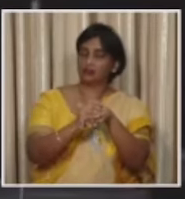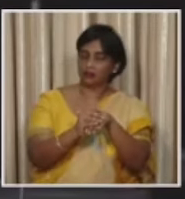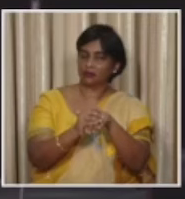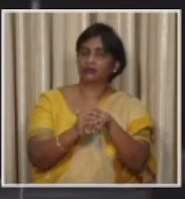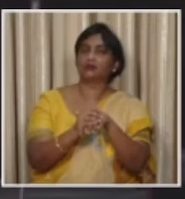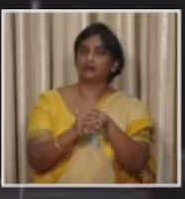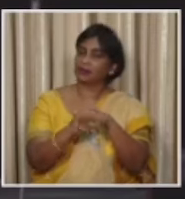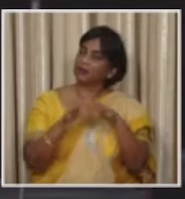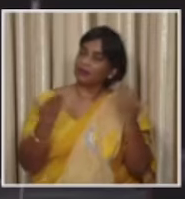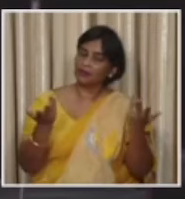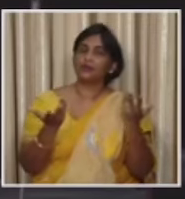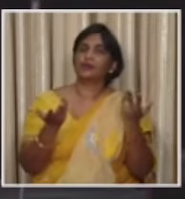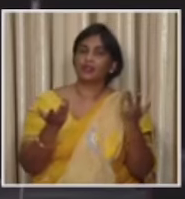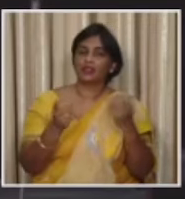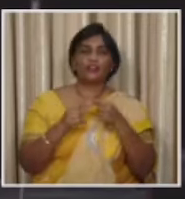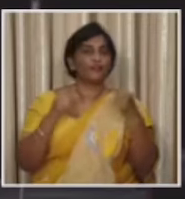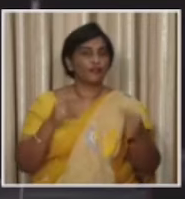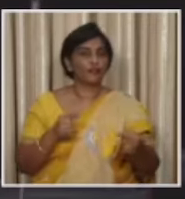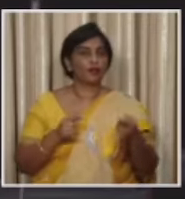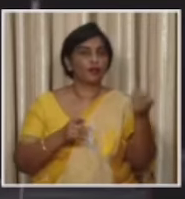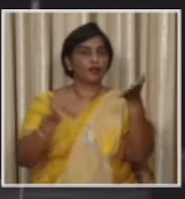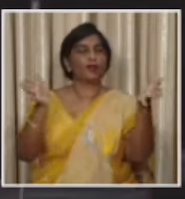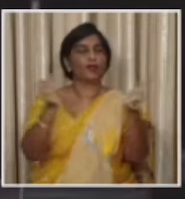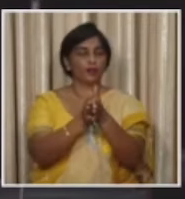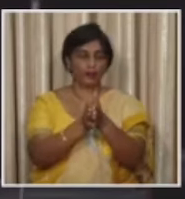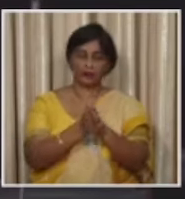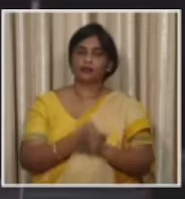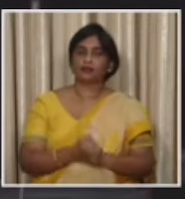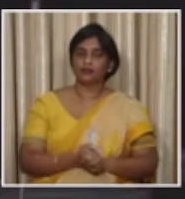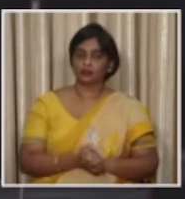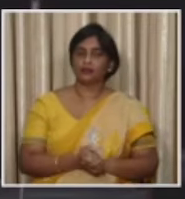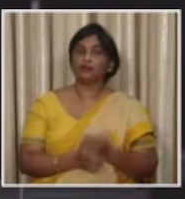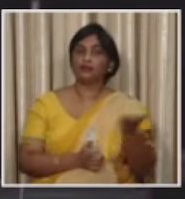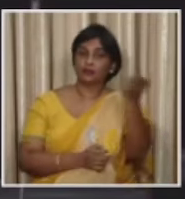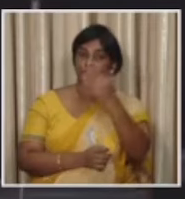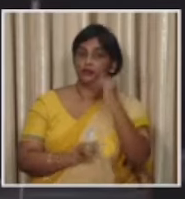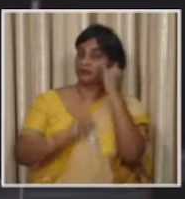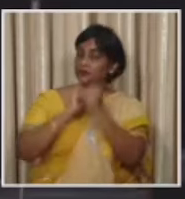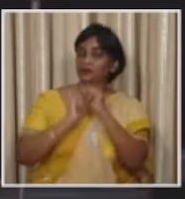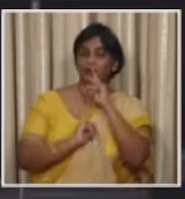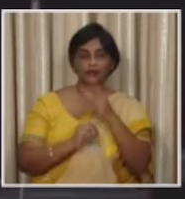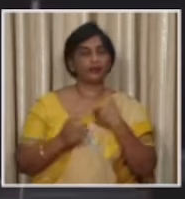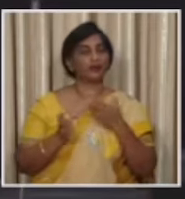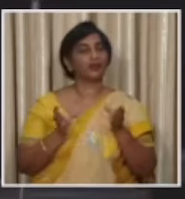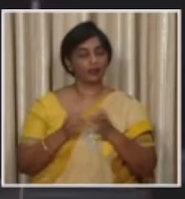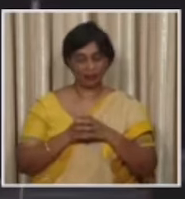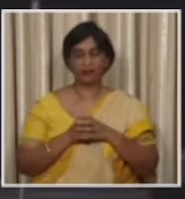වෙලා, එහෙම නැත්නම් විපක්ෂයේ ඔබතුමාලත් එක්ක අත්වැල් බැඳගෙන ඔබතුමාලා චෝදනා කරන අපේ